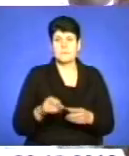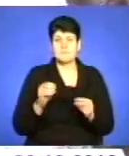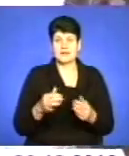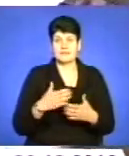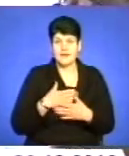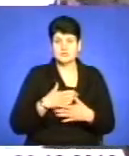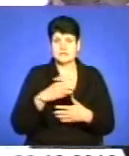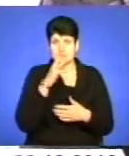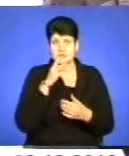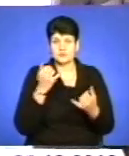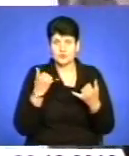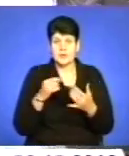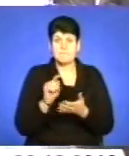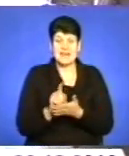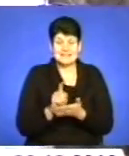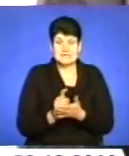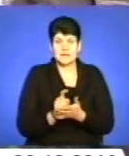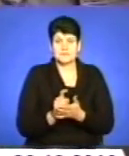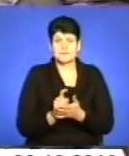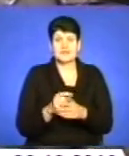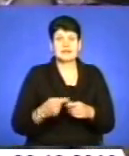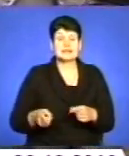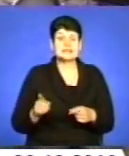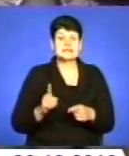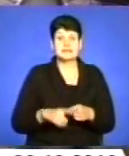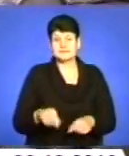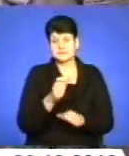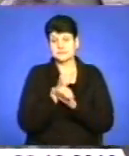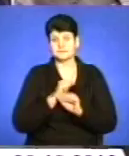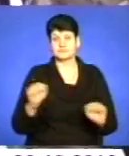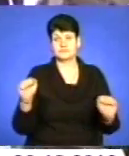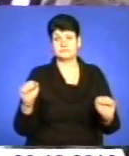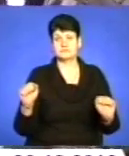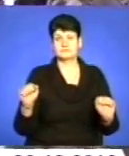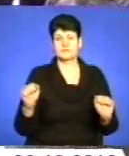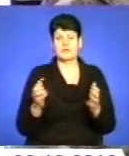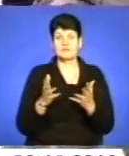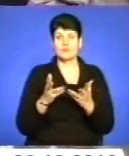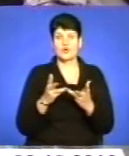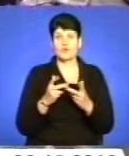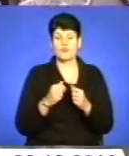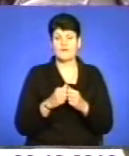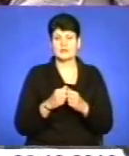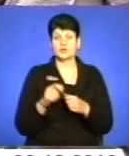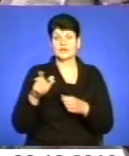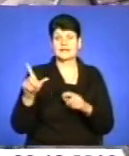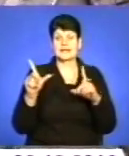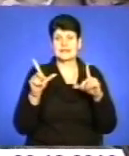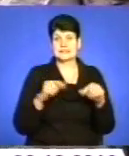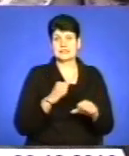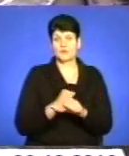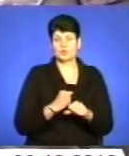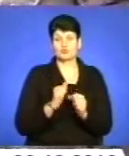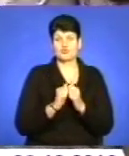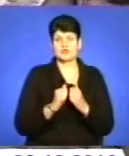нинішніх зарплатах людей, пенсіях, ну це фактично нереально. Переходить як людина, яка їздить на роботу